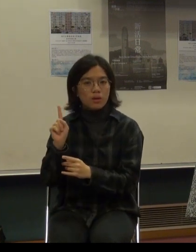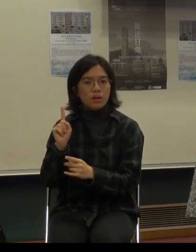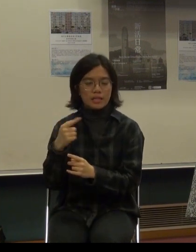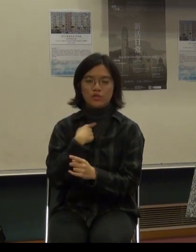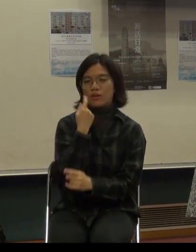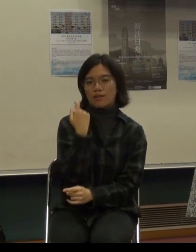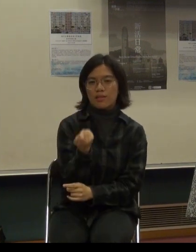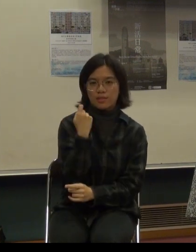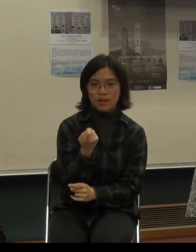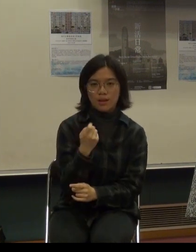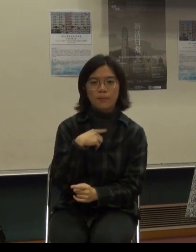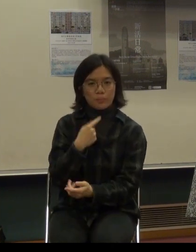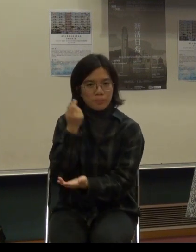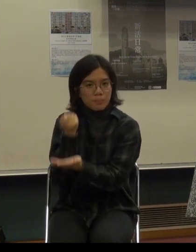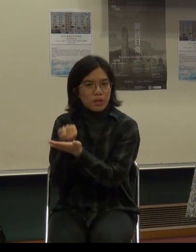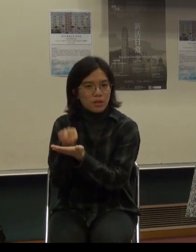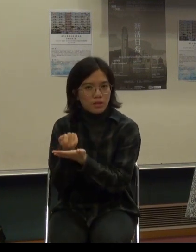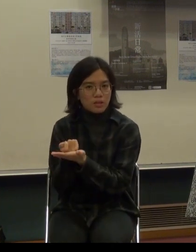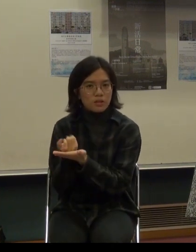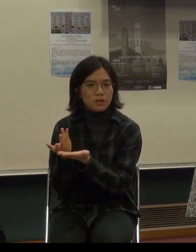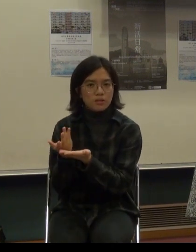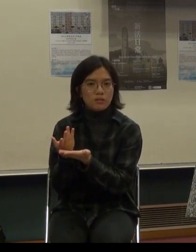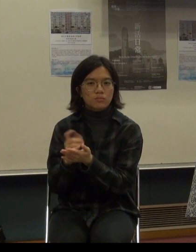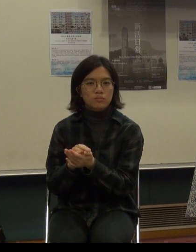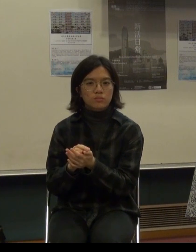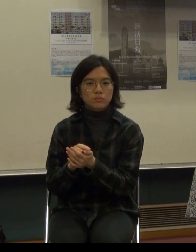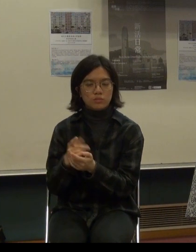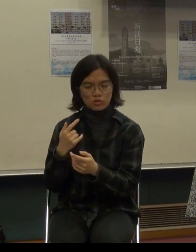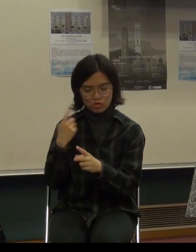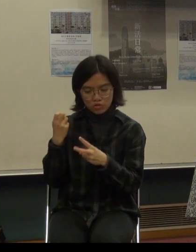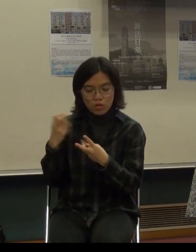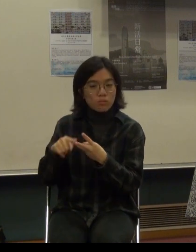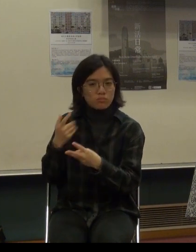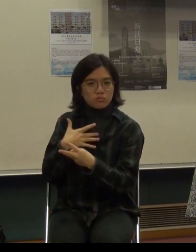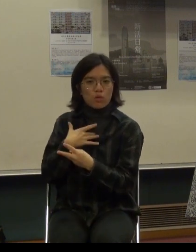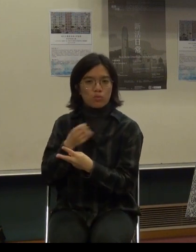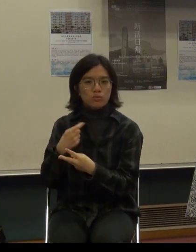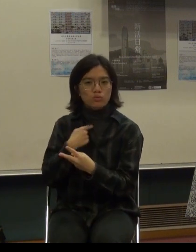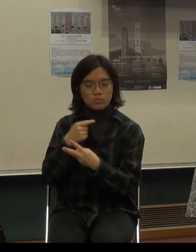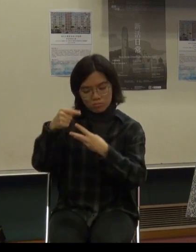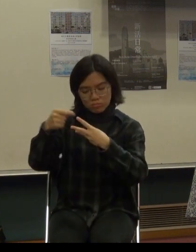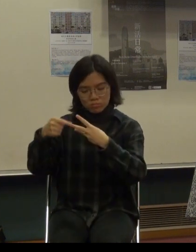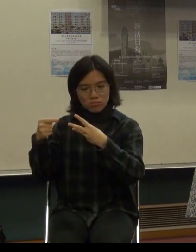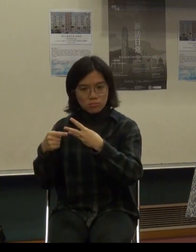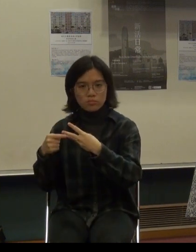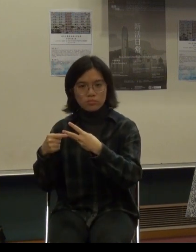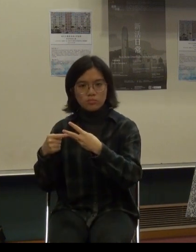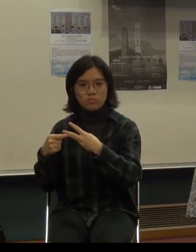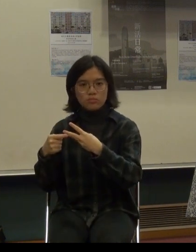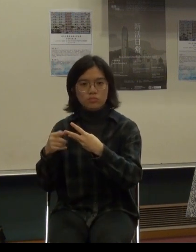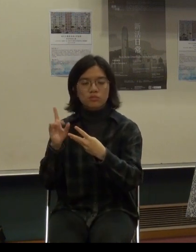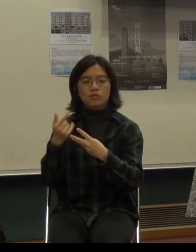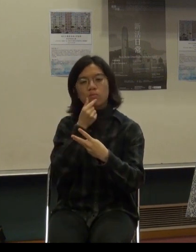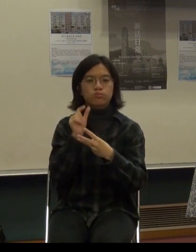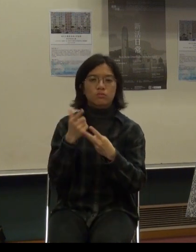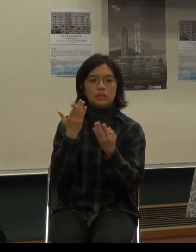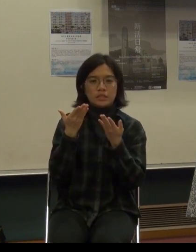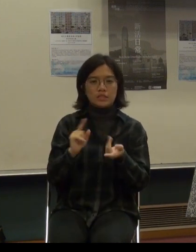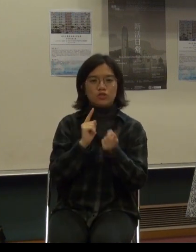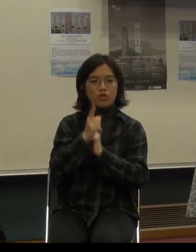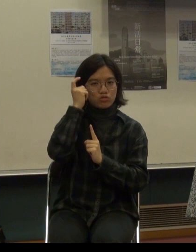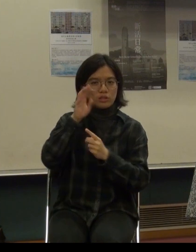潔經濟主的經濟實惠，用實用性 用功能去主導，這個就是整個所謂的現代主義的那個